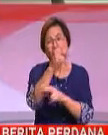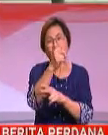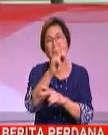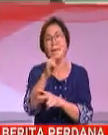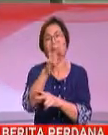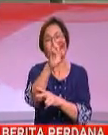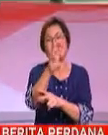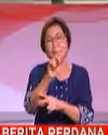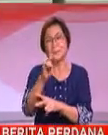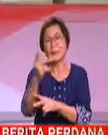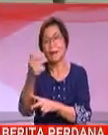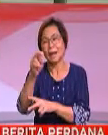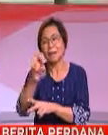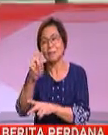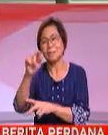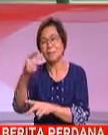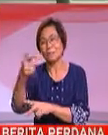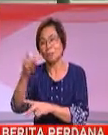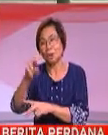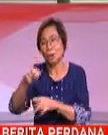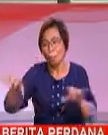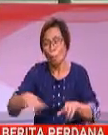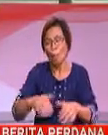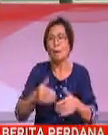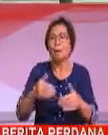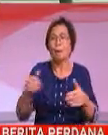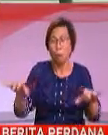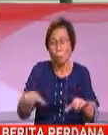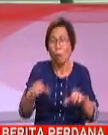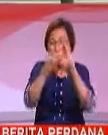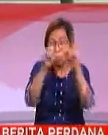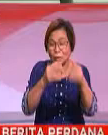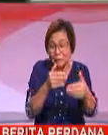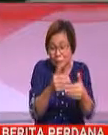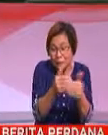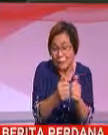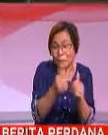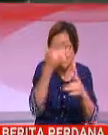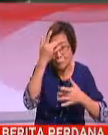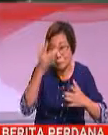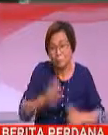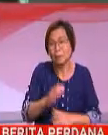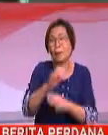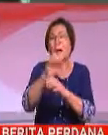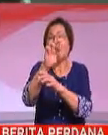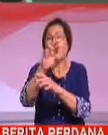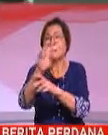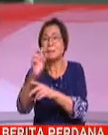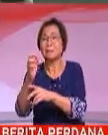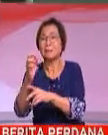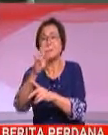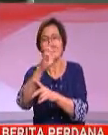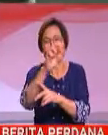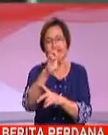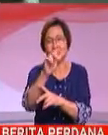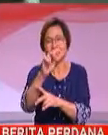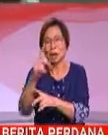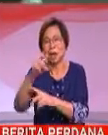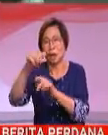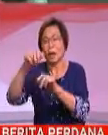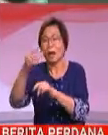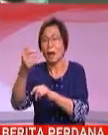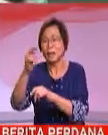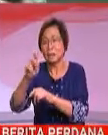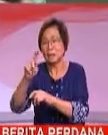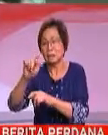antigen COVID-19 yang dijalankan berdekatan pesakit, ujian RT-PCR COVID-19 hanya boleh dilakukan di dalam makmal